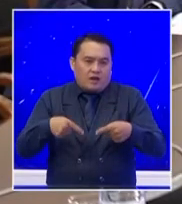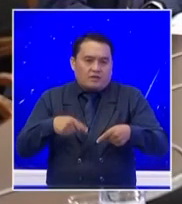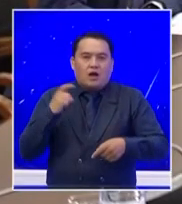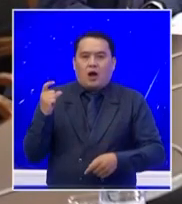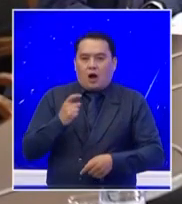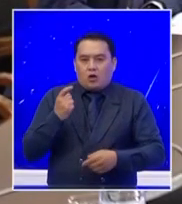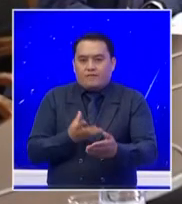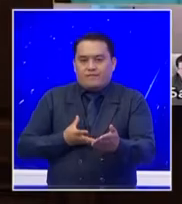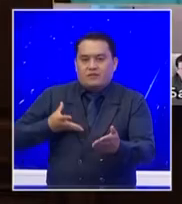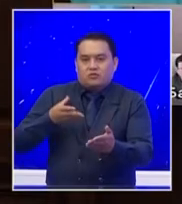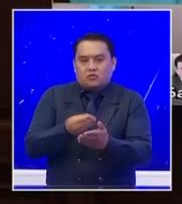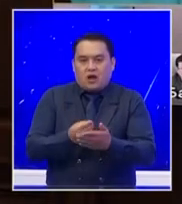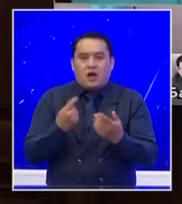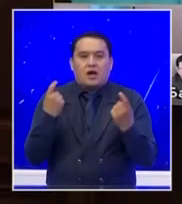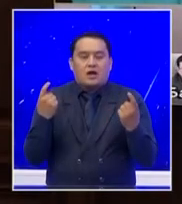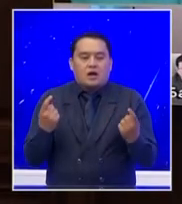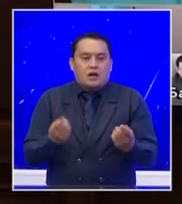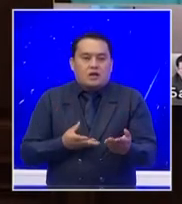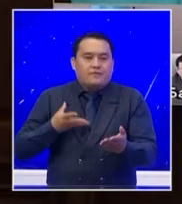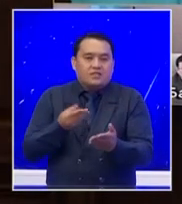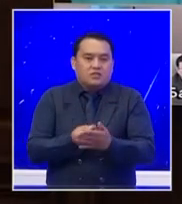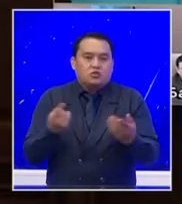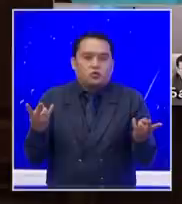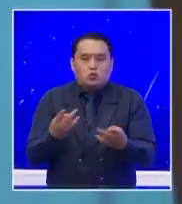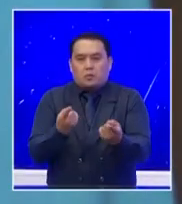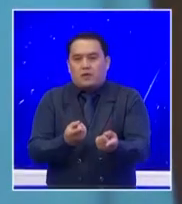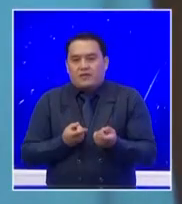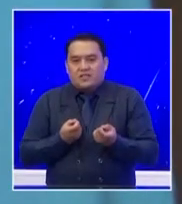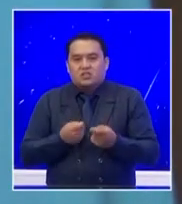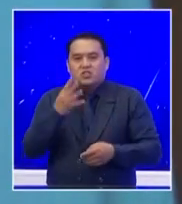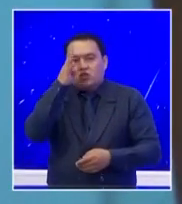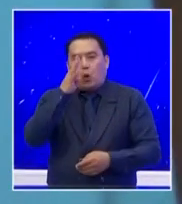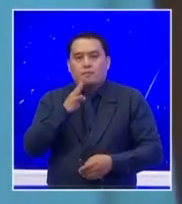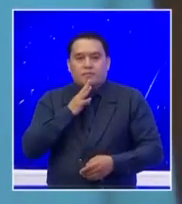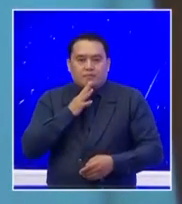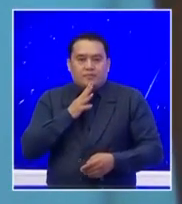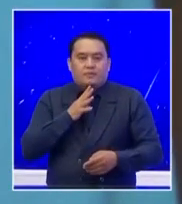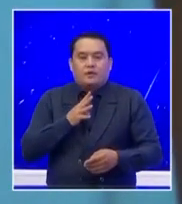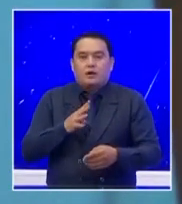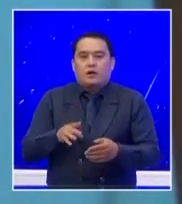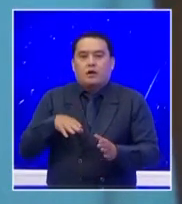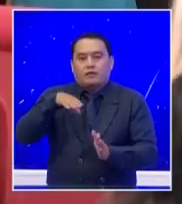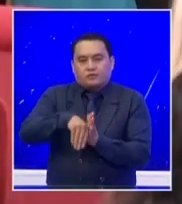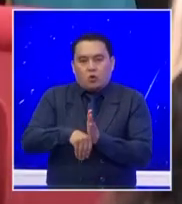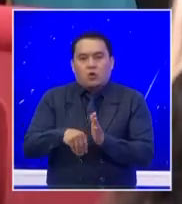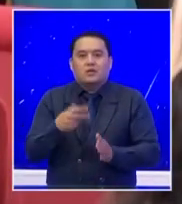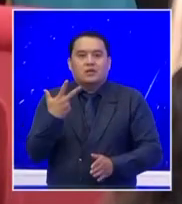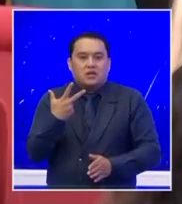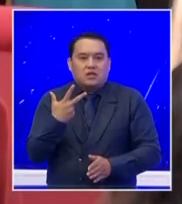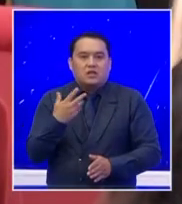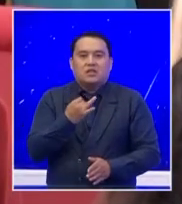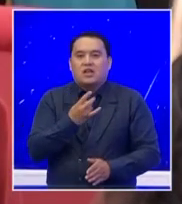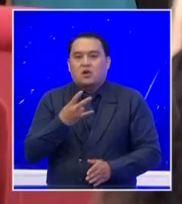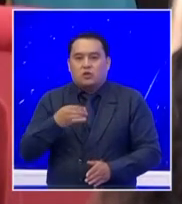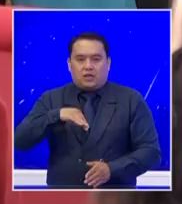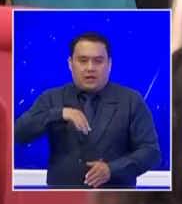и привлечении инвестиций. Так, по итогам 4 месяцев текущего года инвестиции в основной капитал страны составили 3